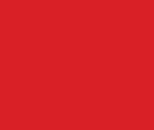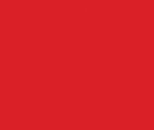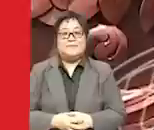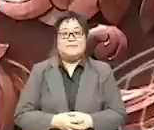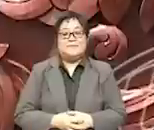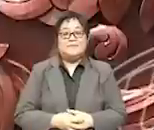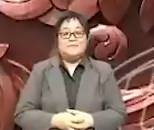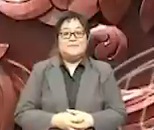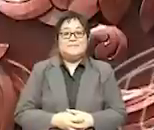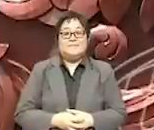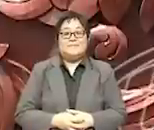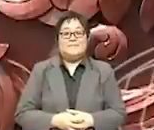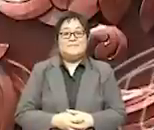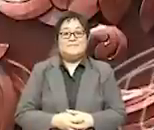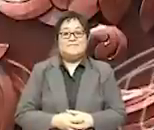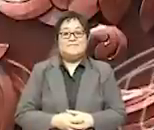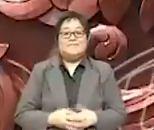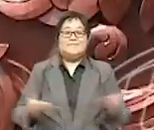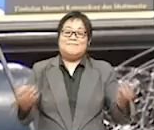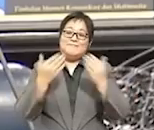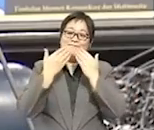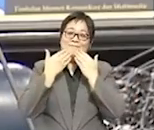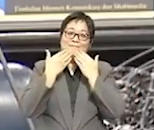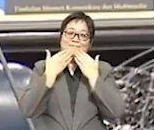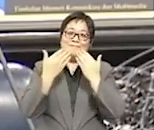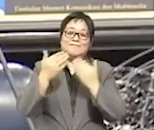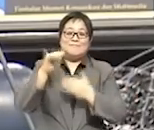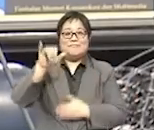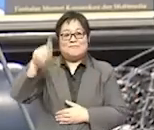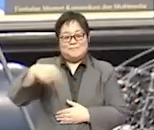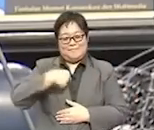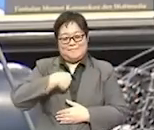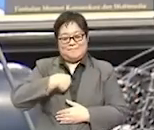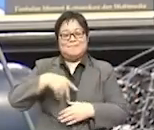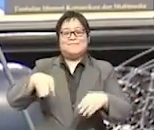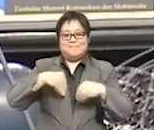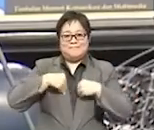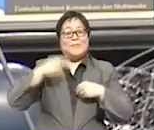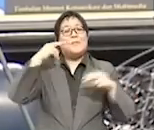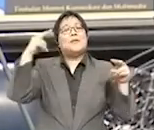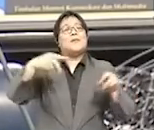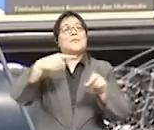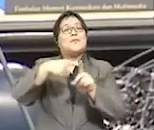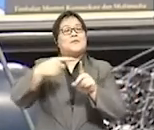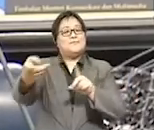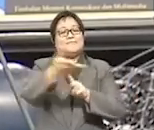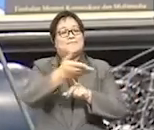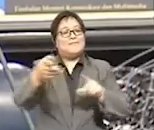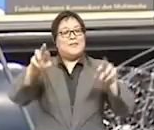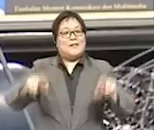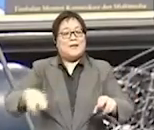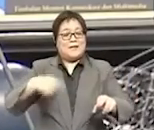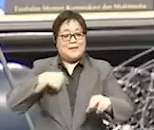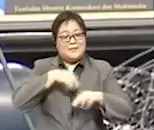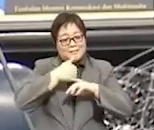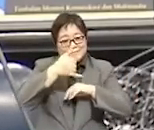Hai jadi Terimakasih yang mau makan spico setelah mendapat atau pandangan politik pelayat bahwa